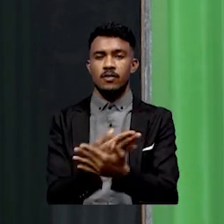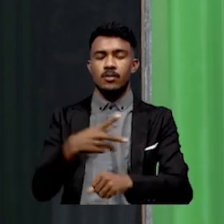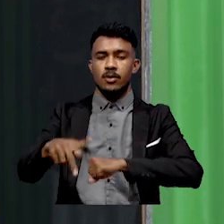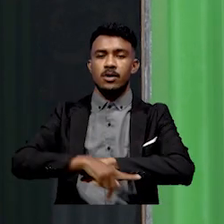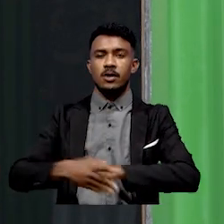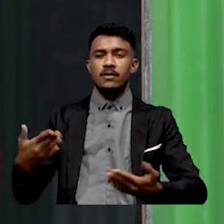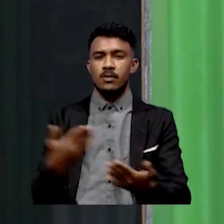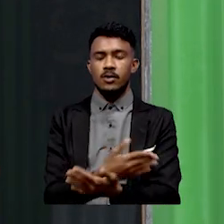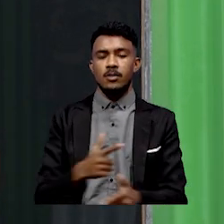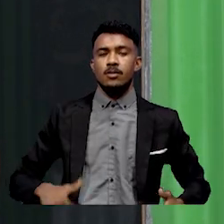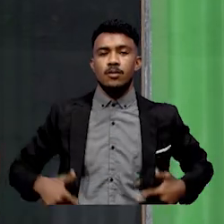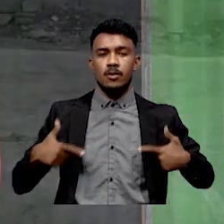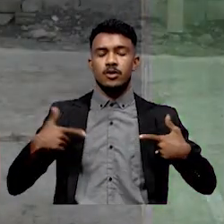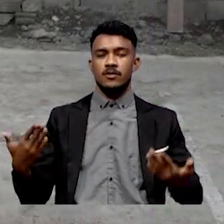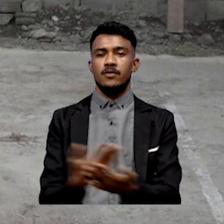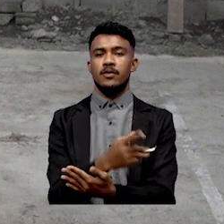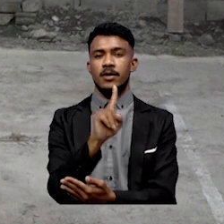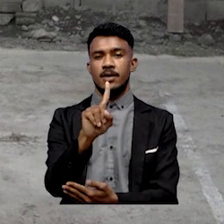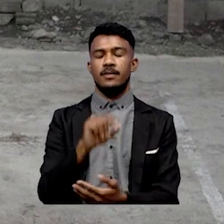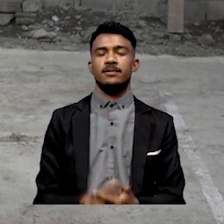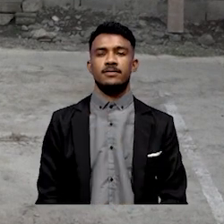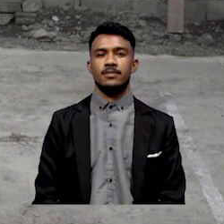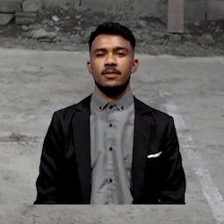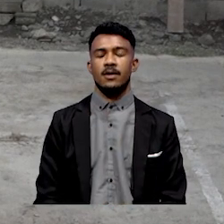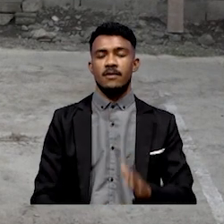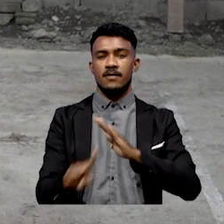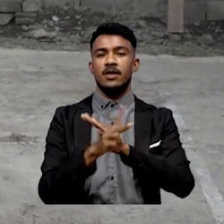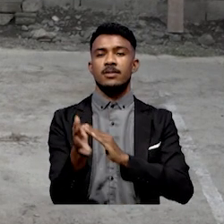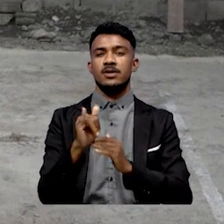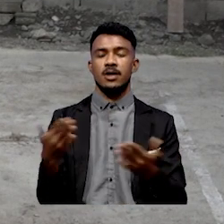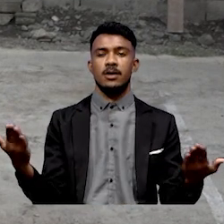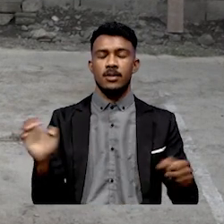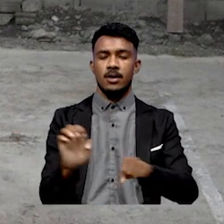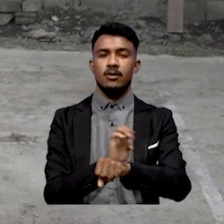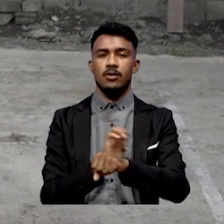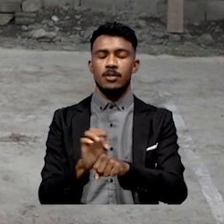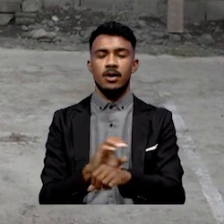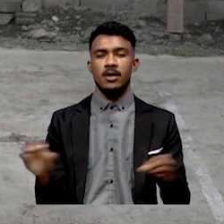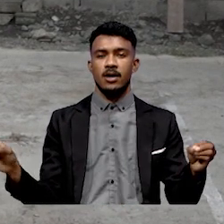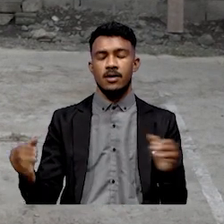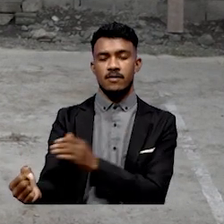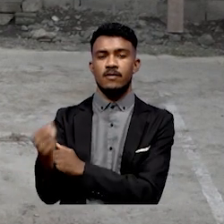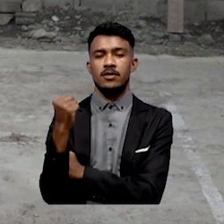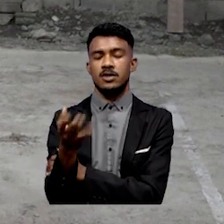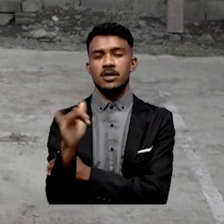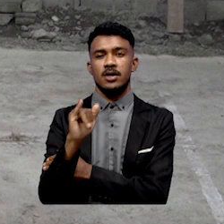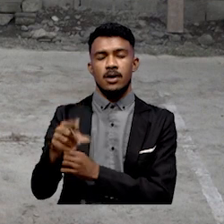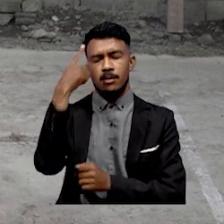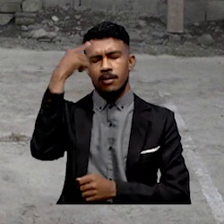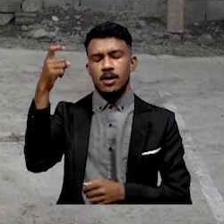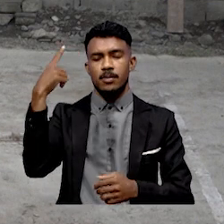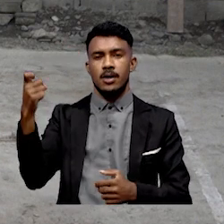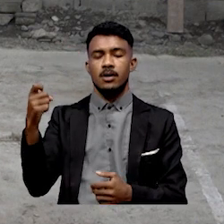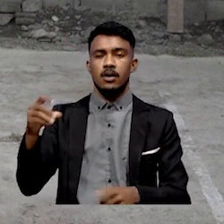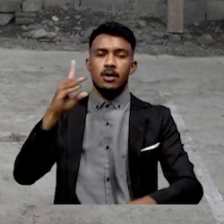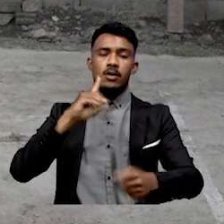no moris fong ida. Ba vítima sira nebe ekonomikamente la ihat bit, sira nye mehi mak atu lorong